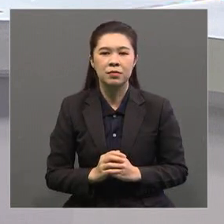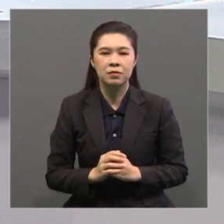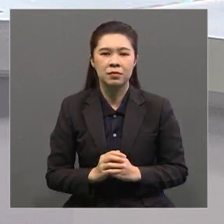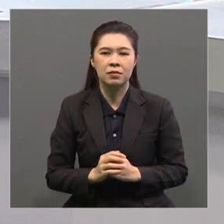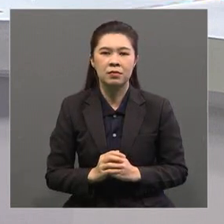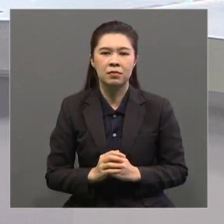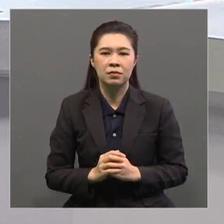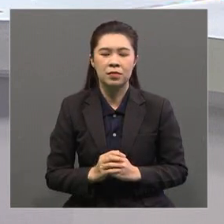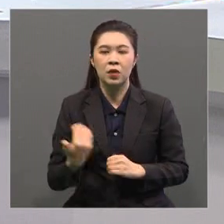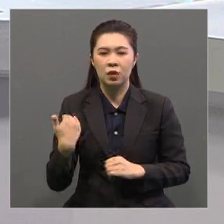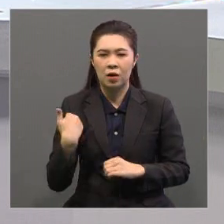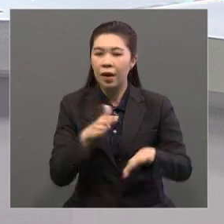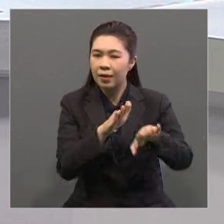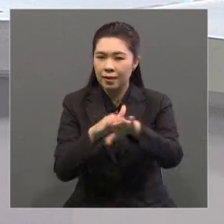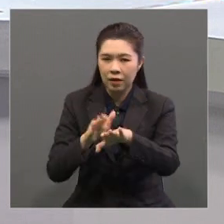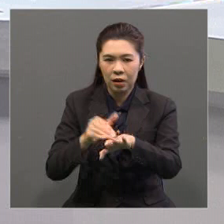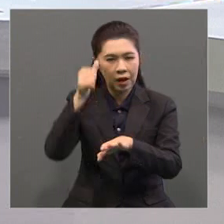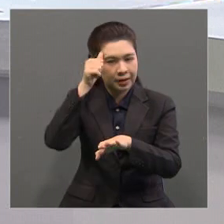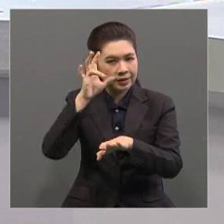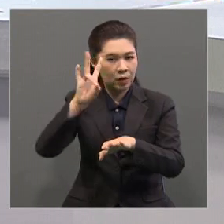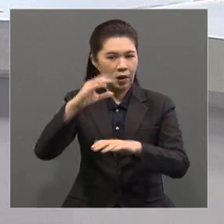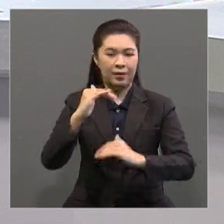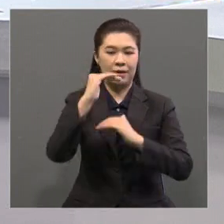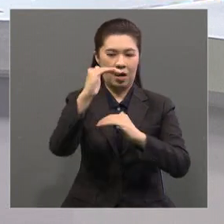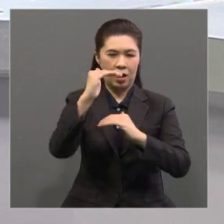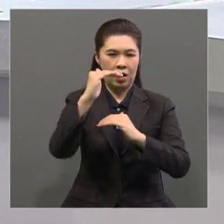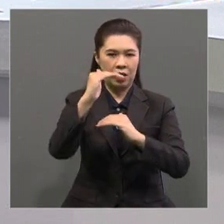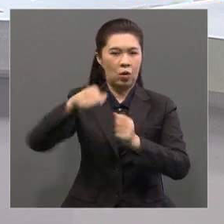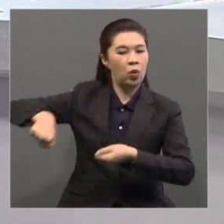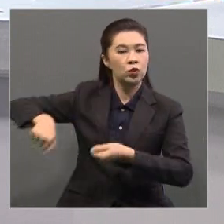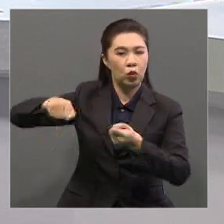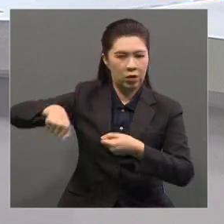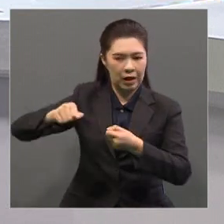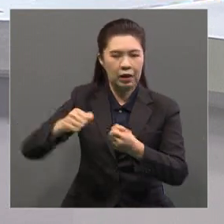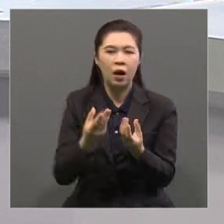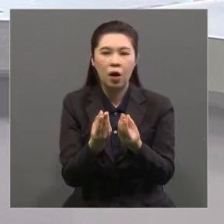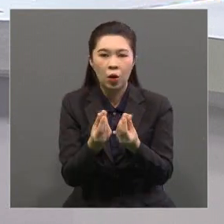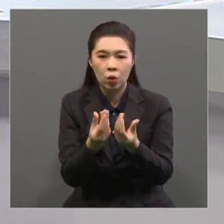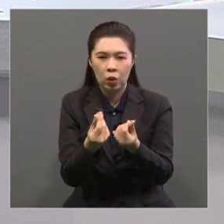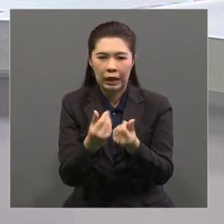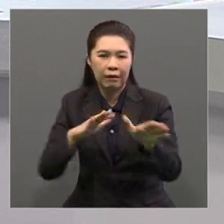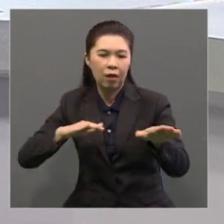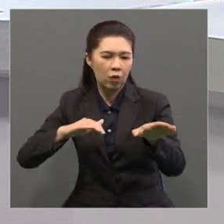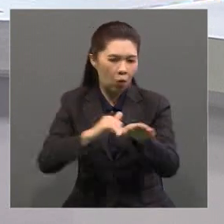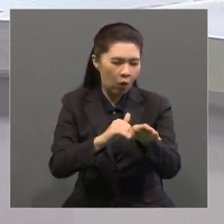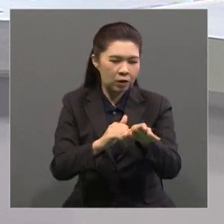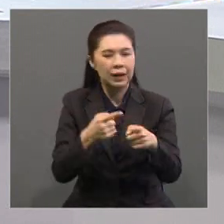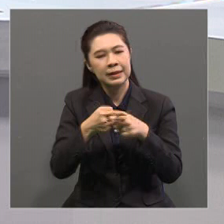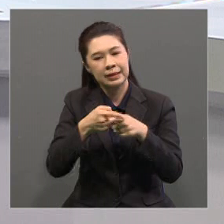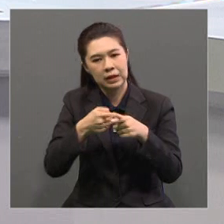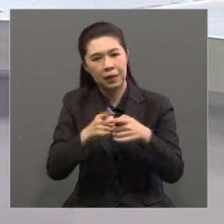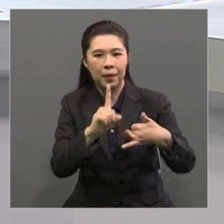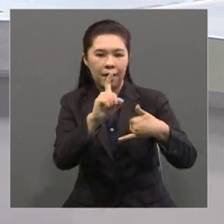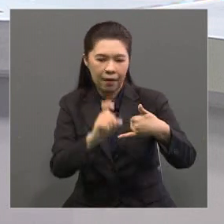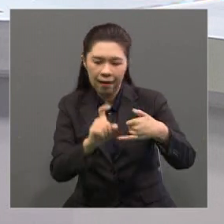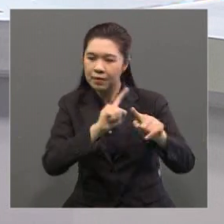ช่วงของรณรงค์ 7วันอันตรายหรือว่ารณรงค์ช่วงเทศกาลเราจะได้ว่าตัวเลขของการสูญเสียทั้งบาดเจ็บทั้ง